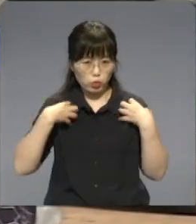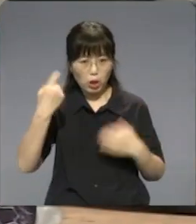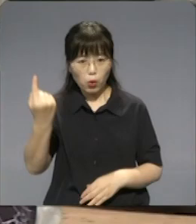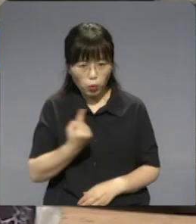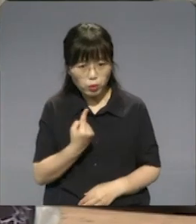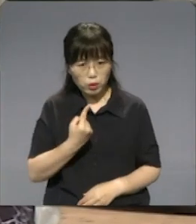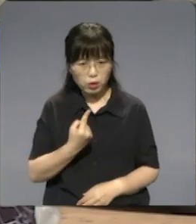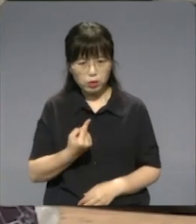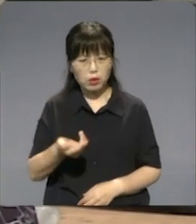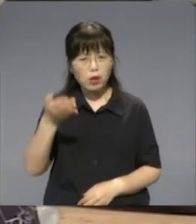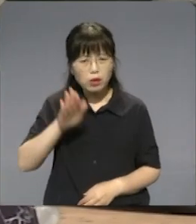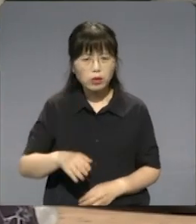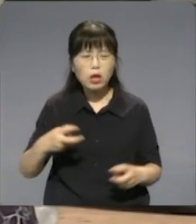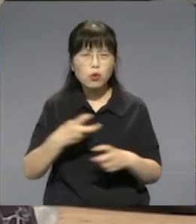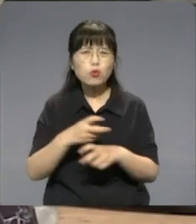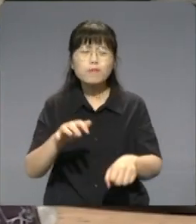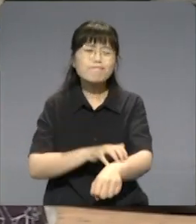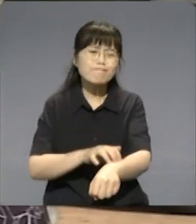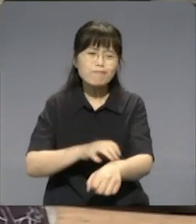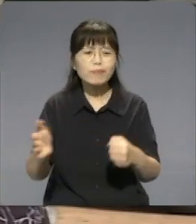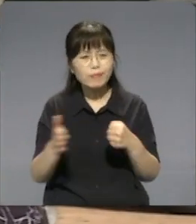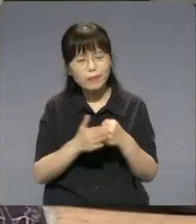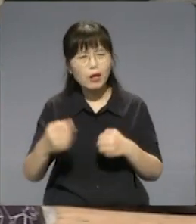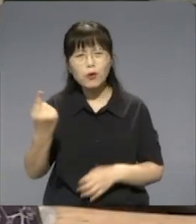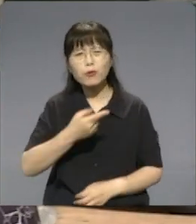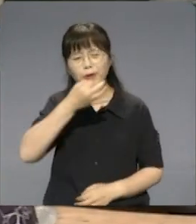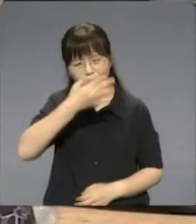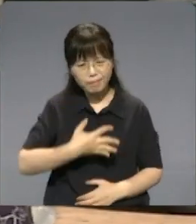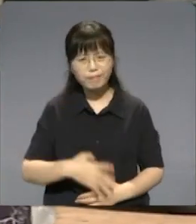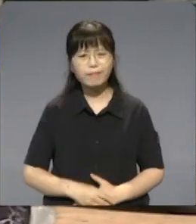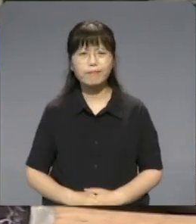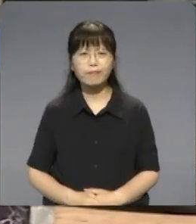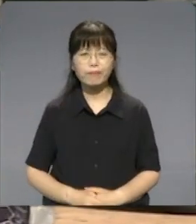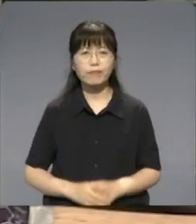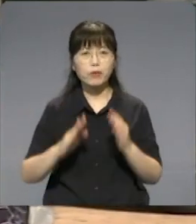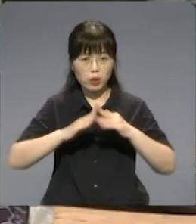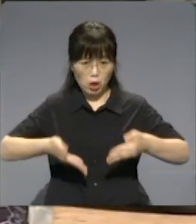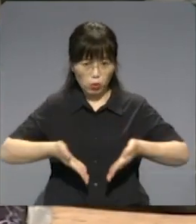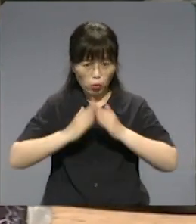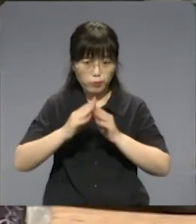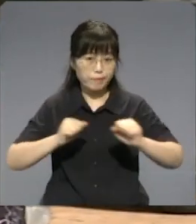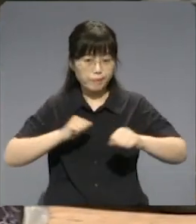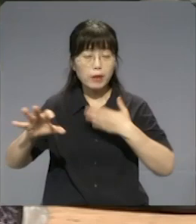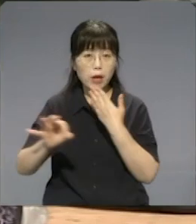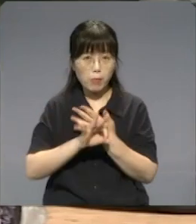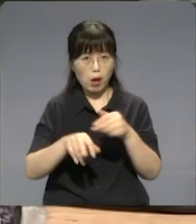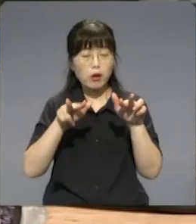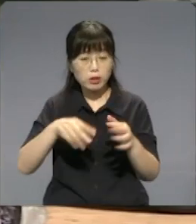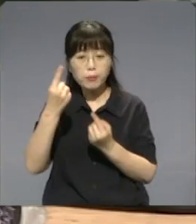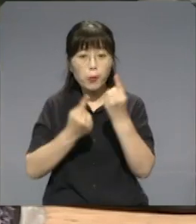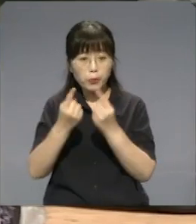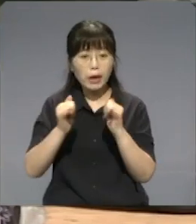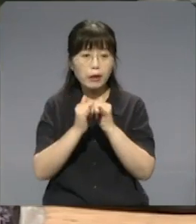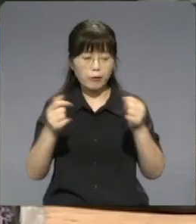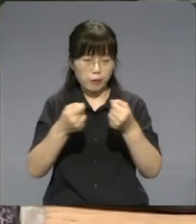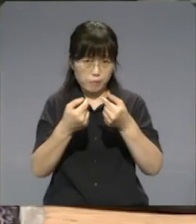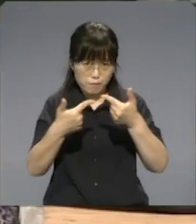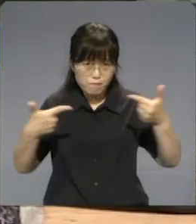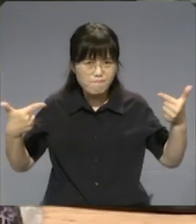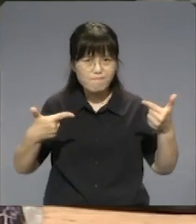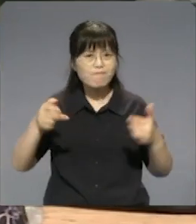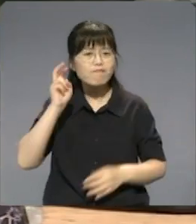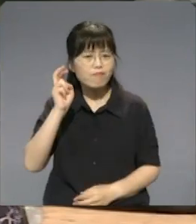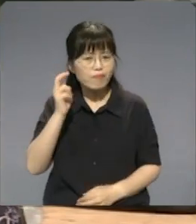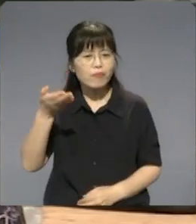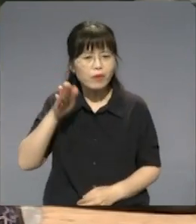해도 교통이 불편해서 오기가 매우 힘듭니다. 재건축이 진행되면 지금보다 인구가 더 많이